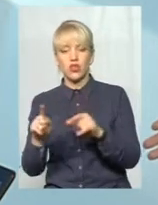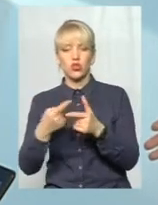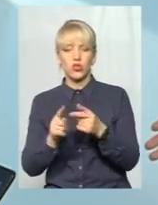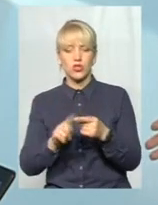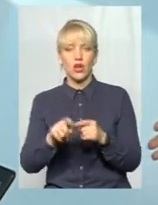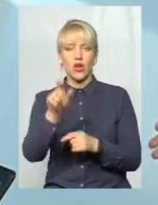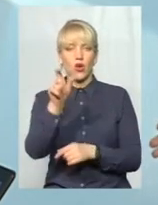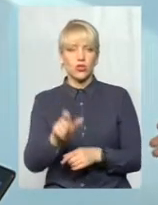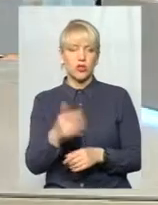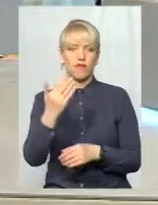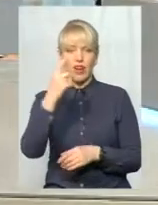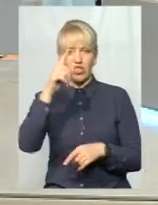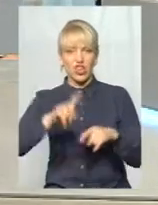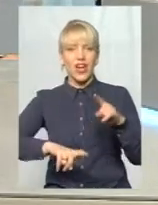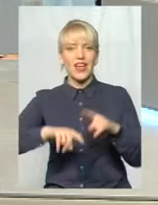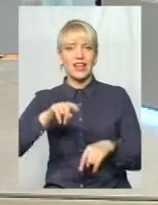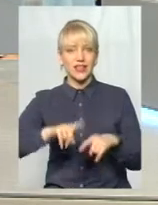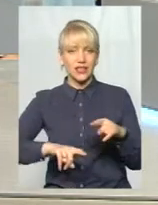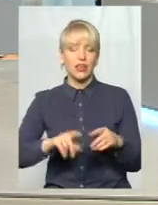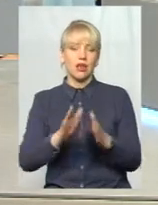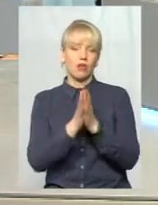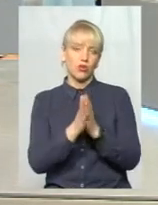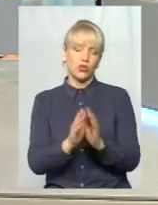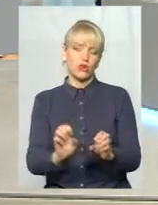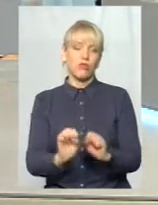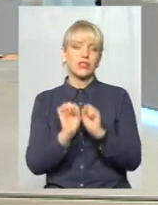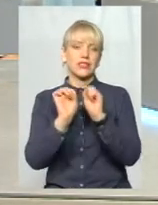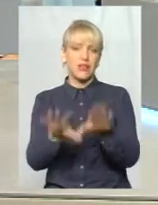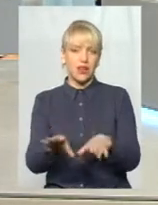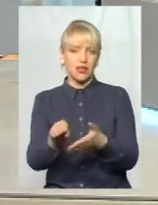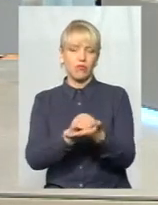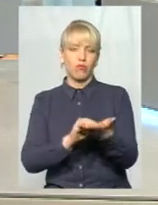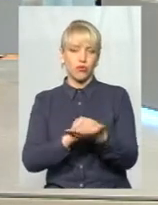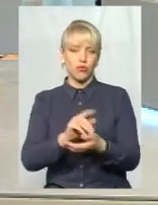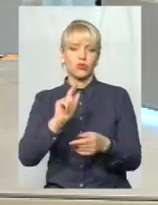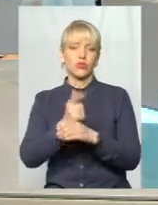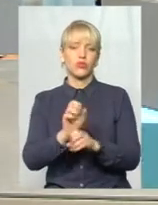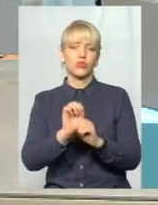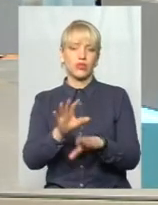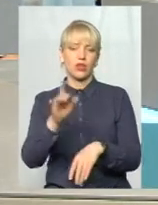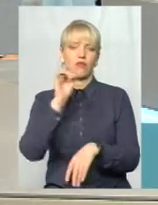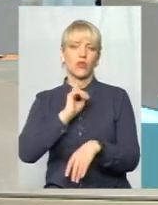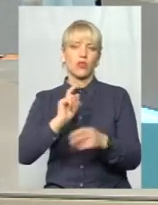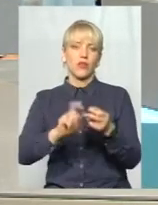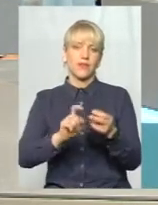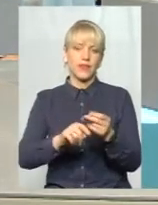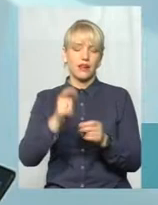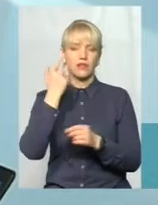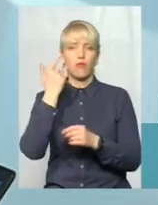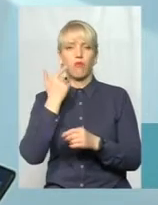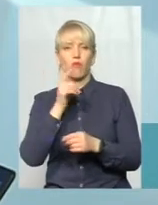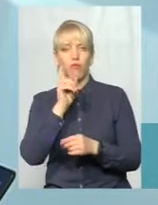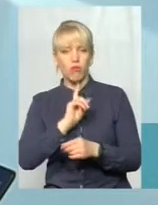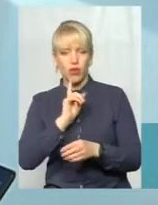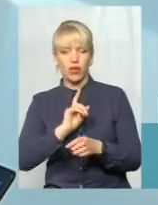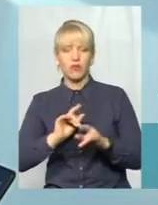як то кажуть, це рідний, близький, то просимо вас дати повторно. І знову здали, поки віддали її на аналіз, поки пройшла вся процедура, підтвердилось, не підтвердилось,